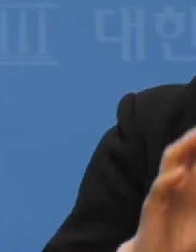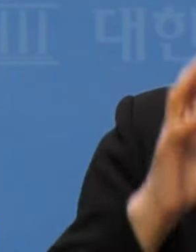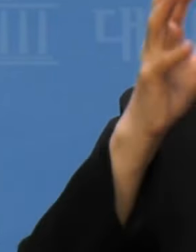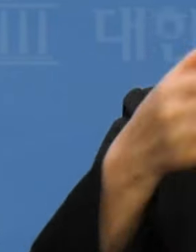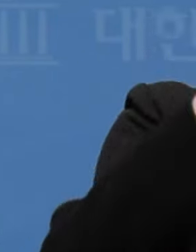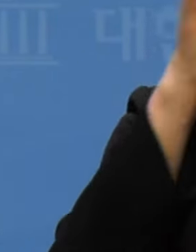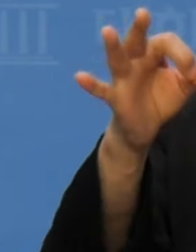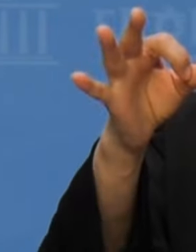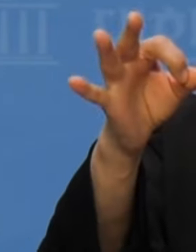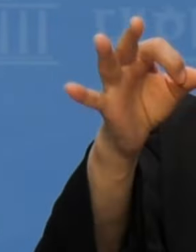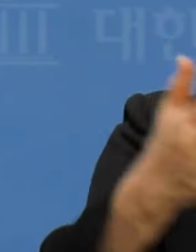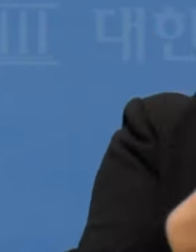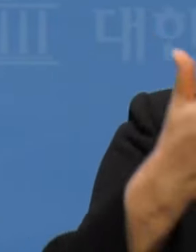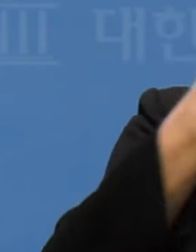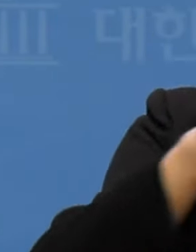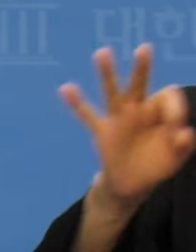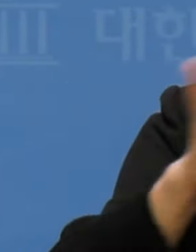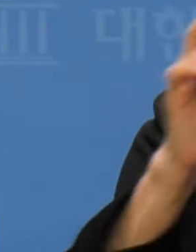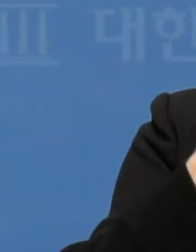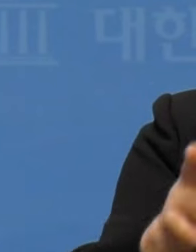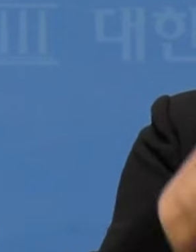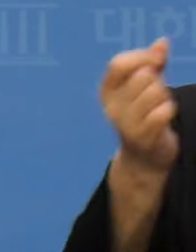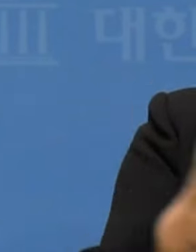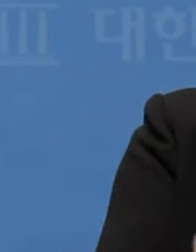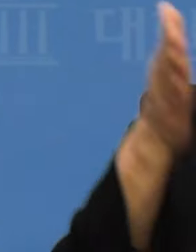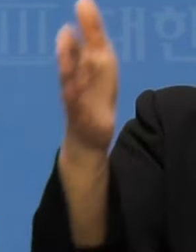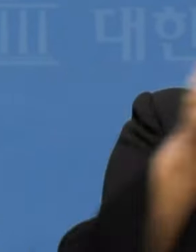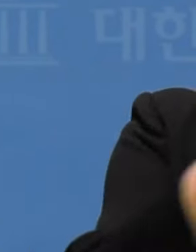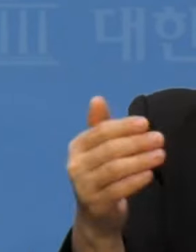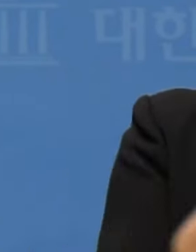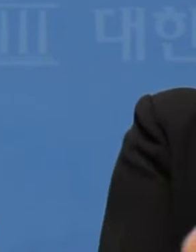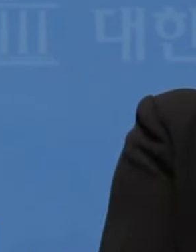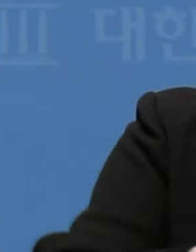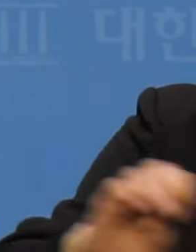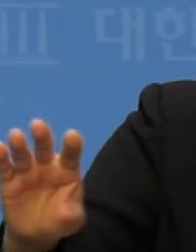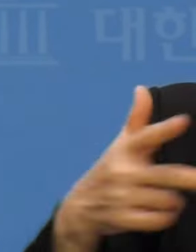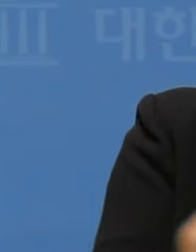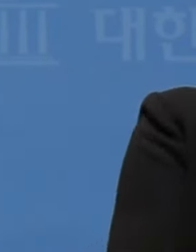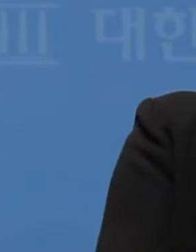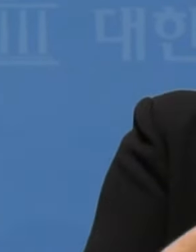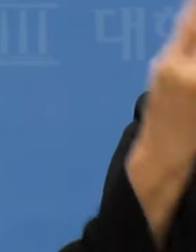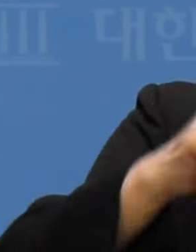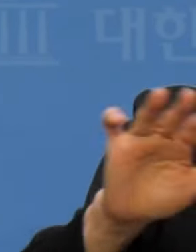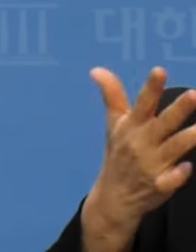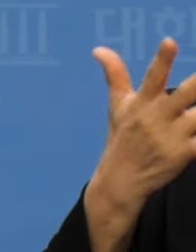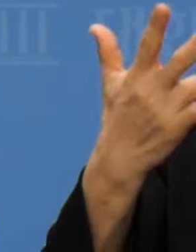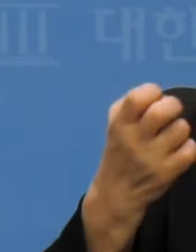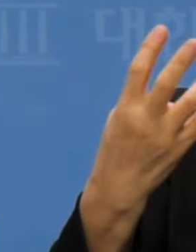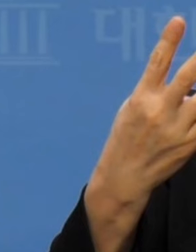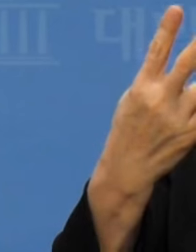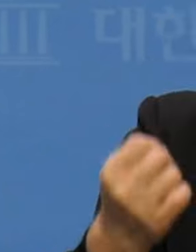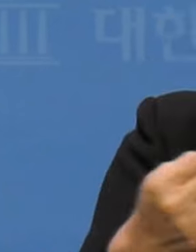국가의 예산도 크게 낭비됐습니다. 유효 기간이 지나 폐기된 백신은